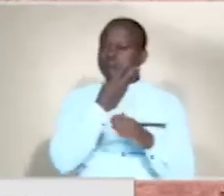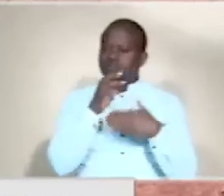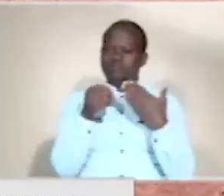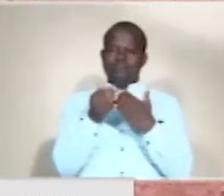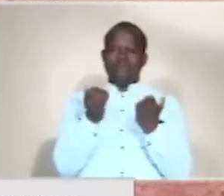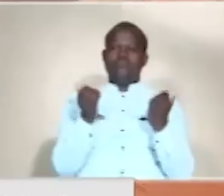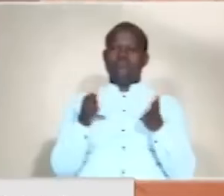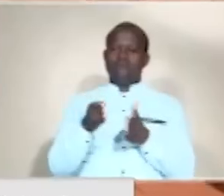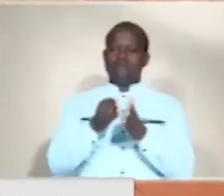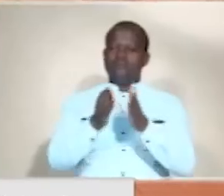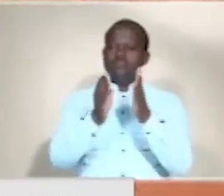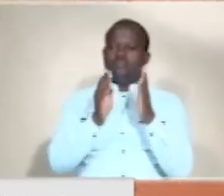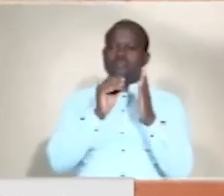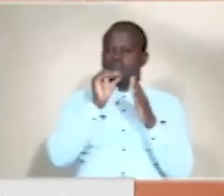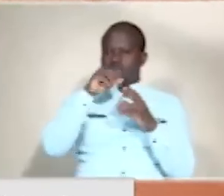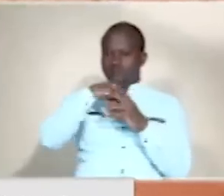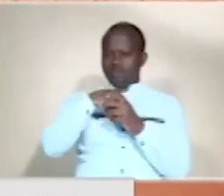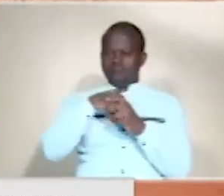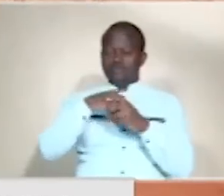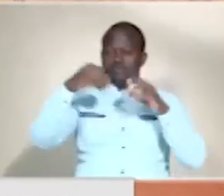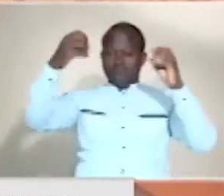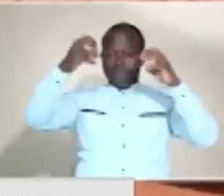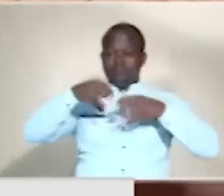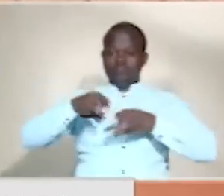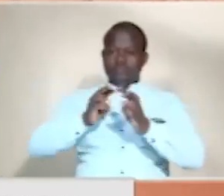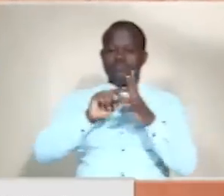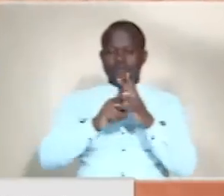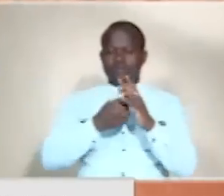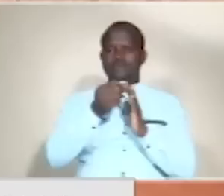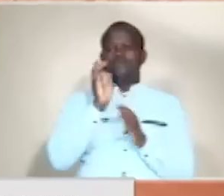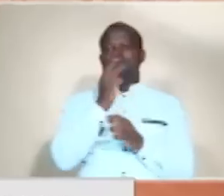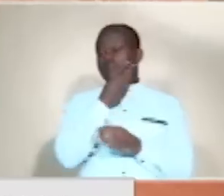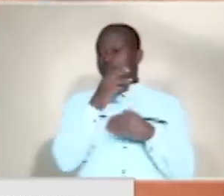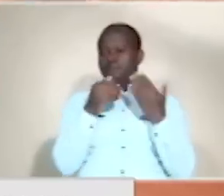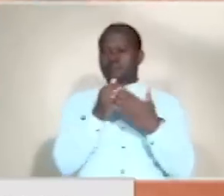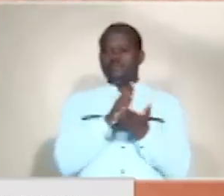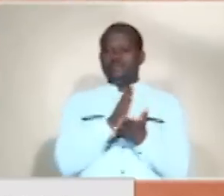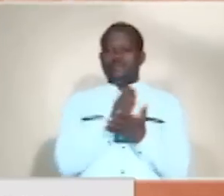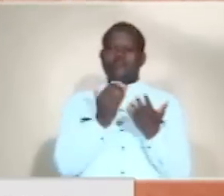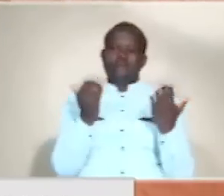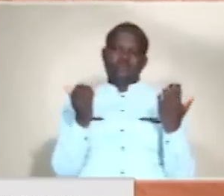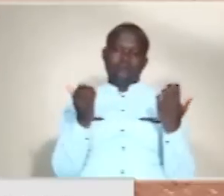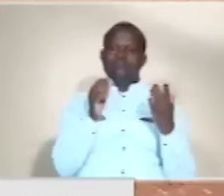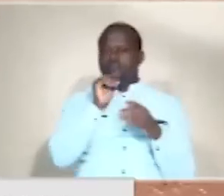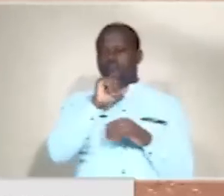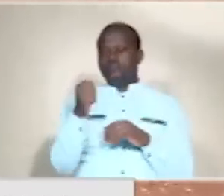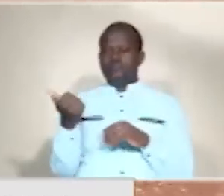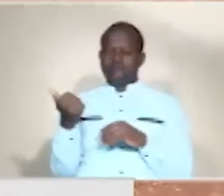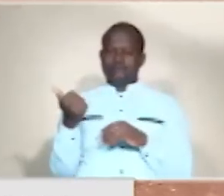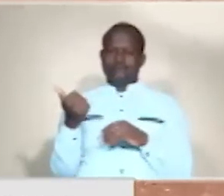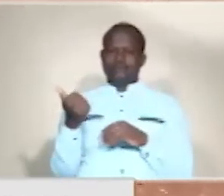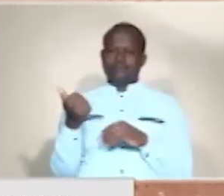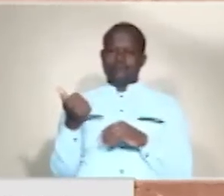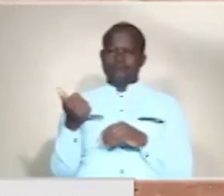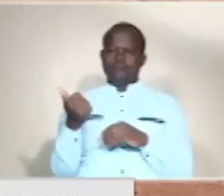n'imiserege mu muhanda ntibayishyiremo igaragare ku buryo iratangira ayo mazi. Nuko tubayemo gusa nta kundi kora bagashyiramo